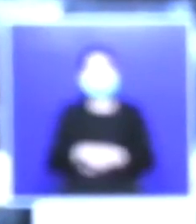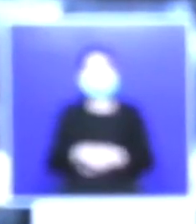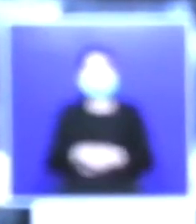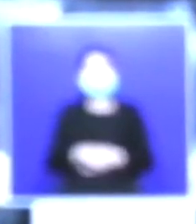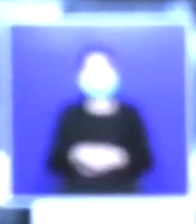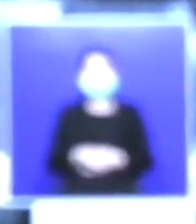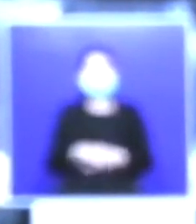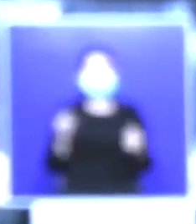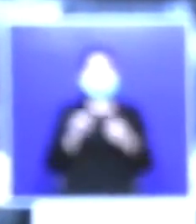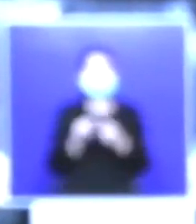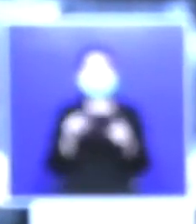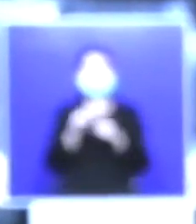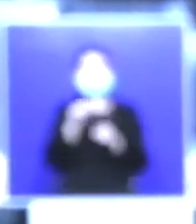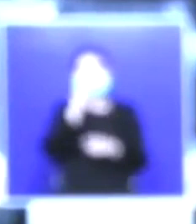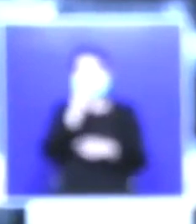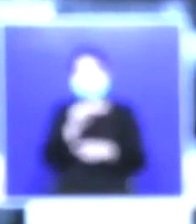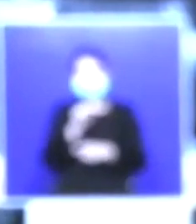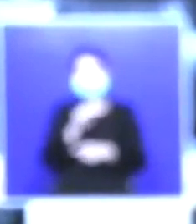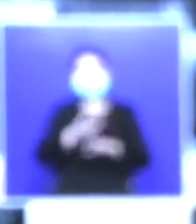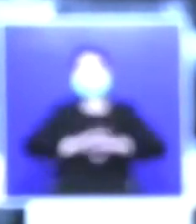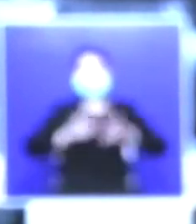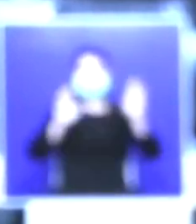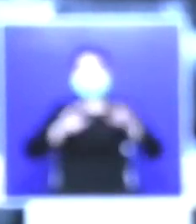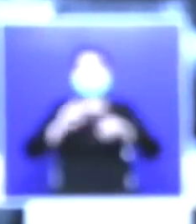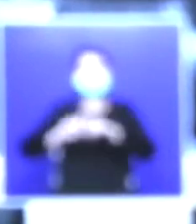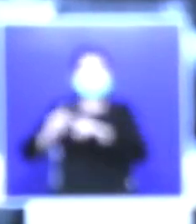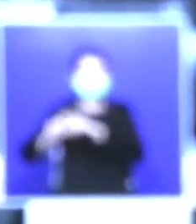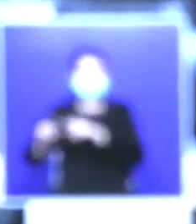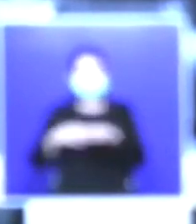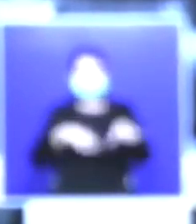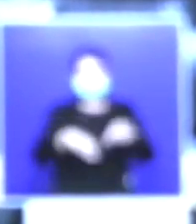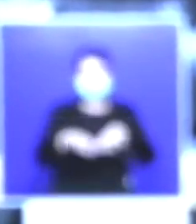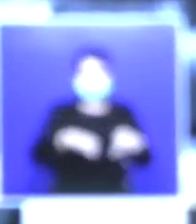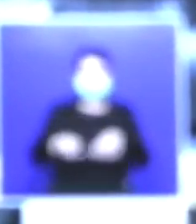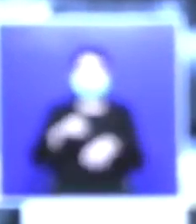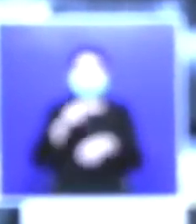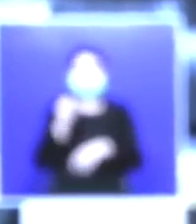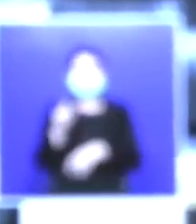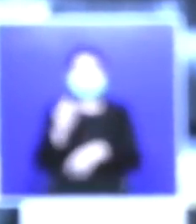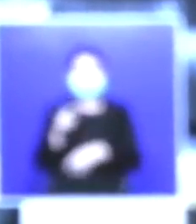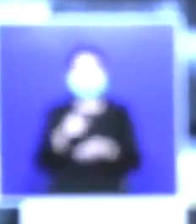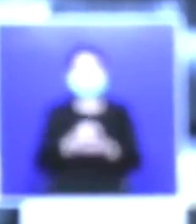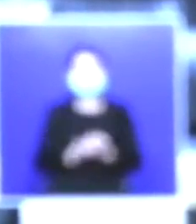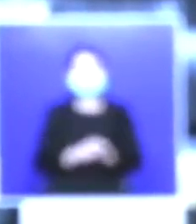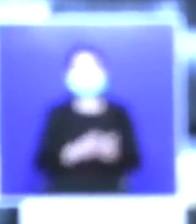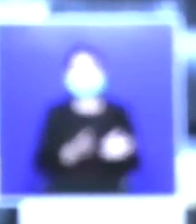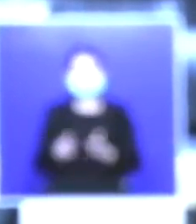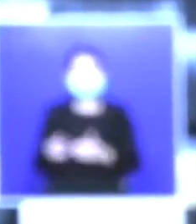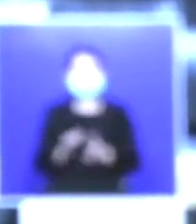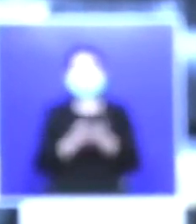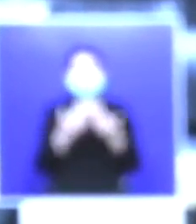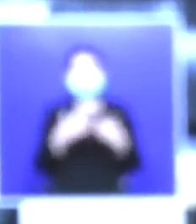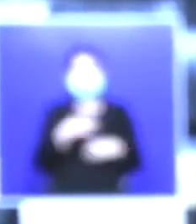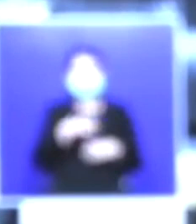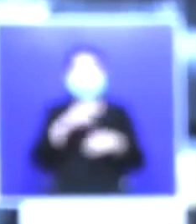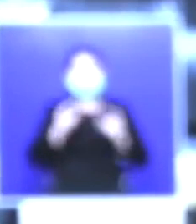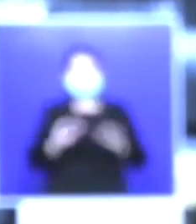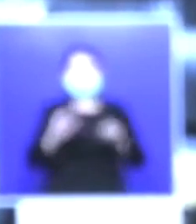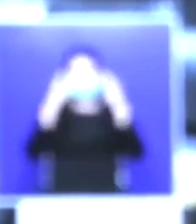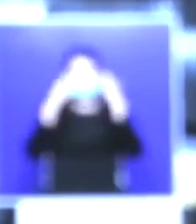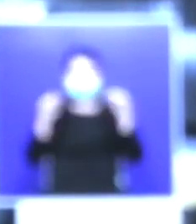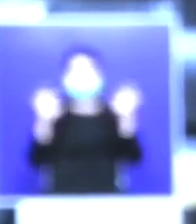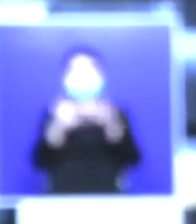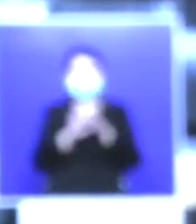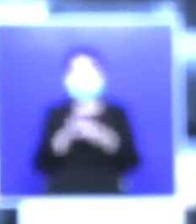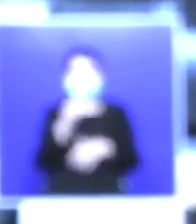จงไงผมก็ชี้แจงไปไงล่ะผมไม่อยากแกไปทำร้ายใครอยู่แล้วล่ะเพียงแต่ว่าการที่ปล่อยให้คนในประเ